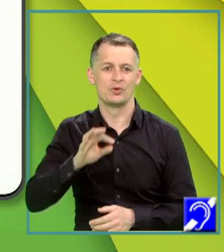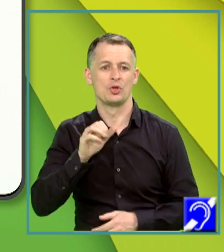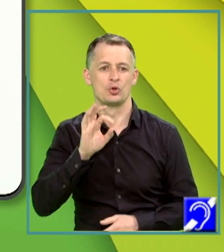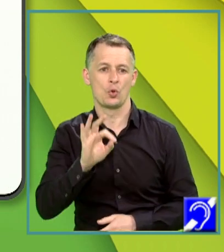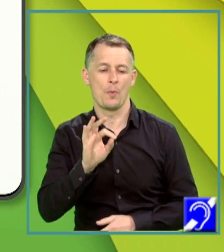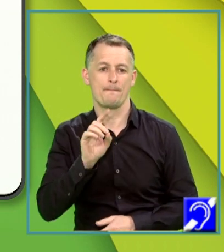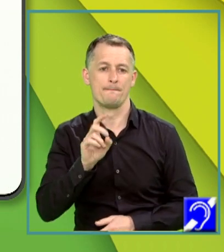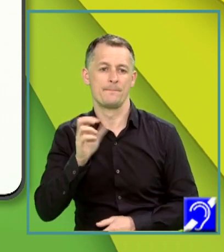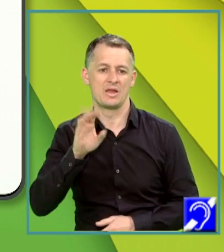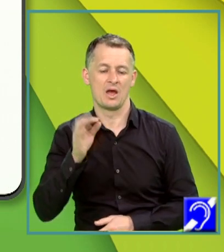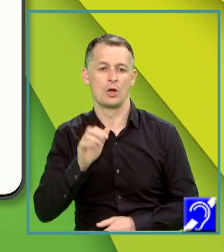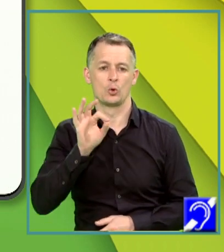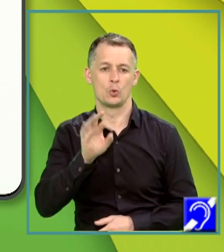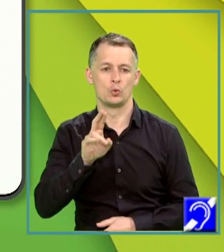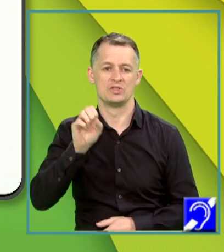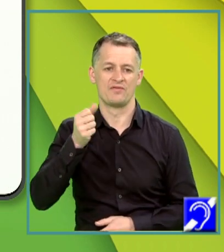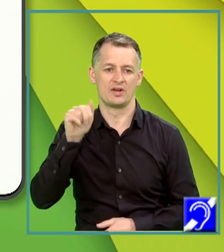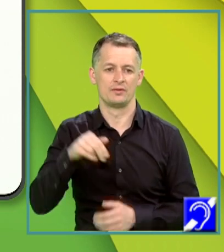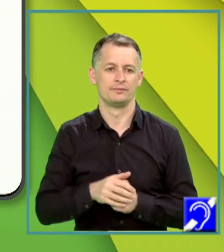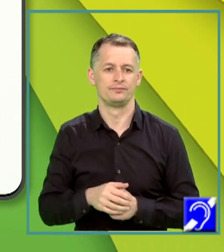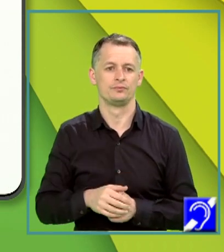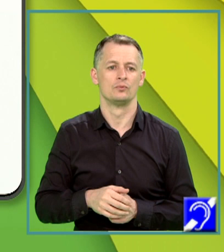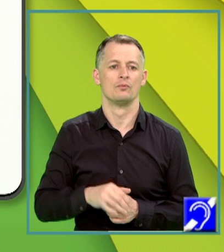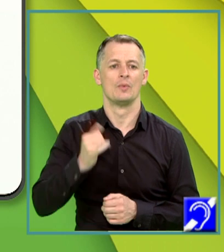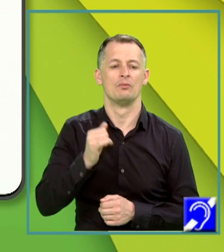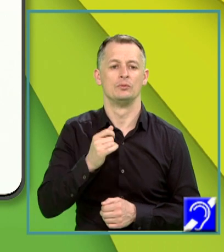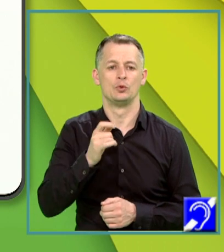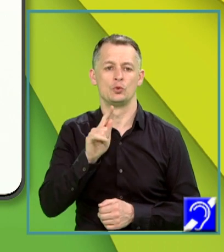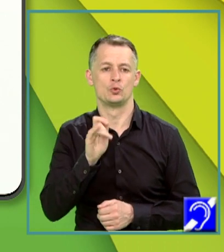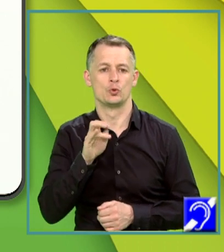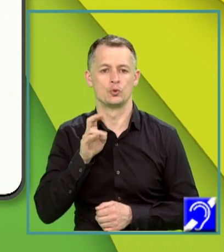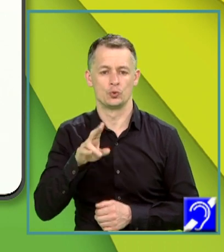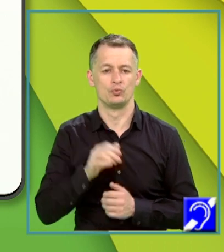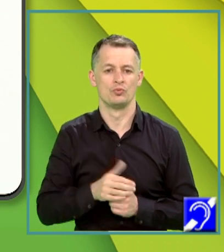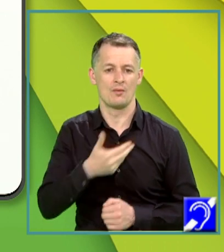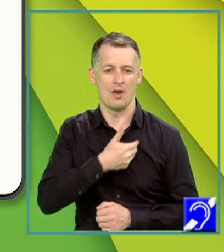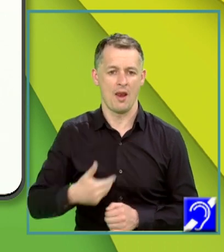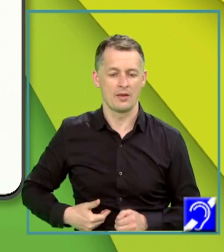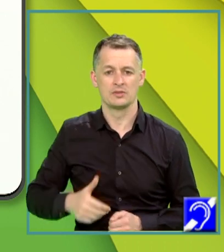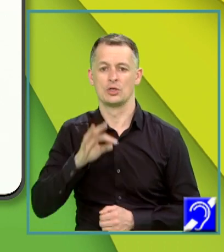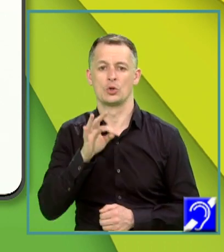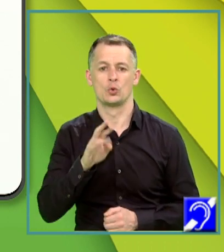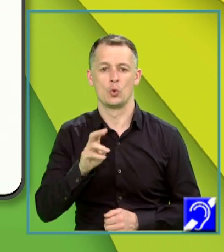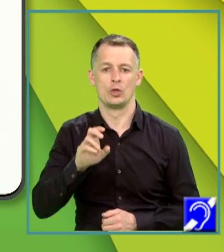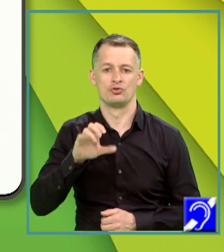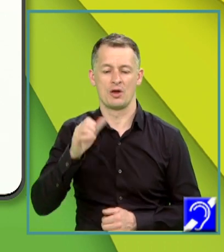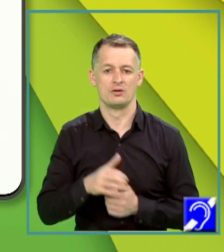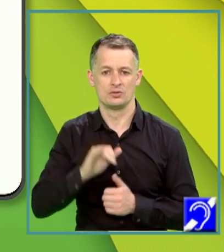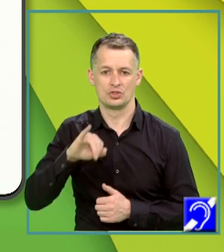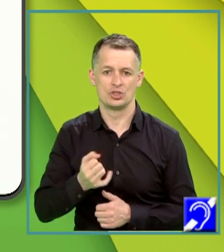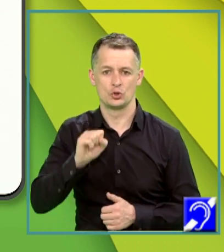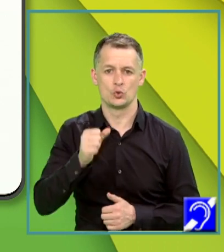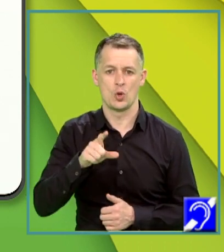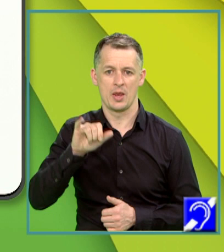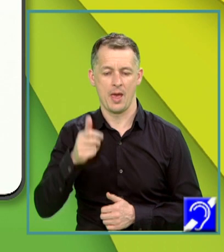Giurgiu Călărași de asemenea Brăila Galați Tulcea și Sulina care este și